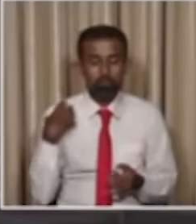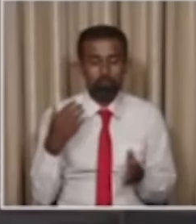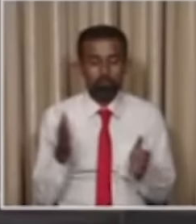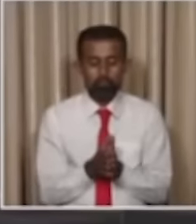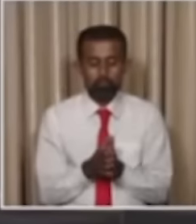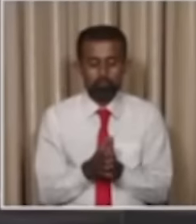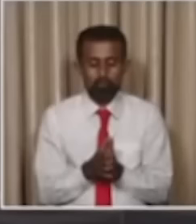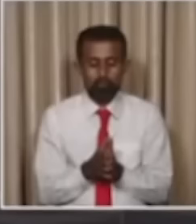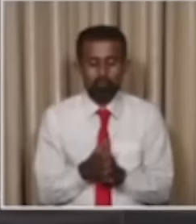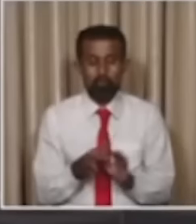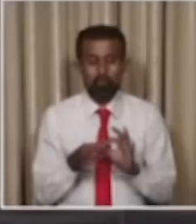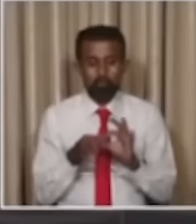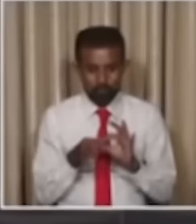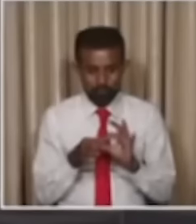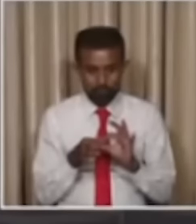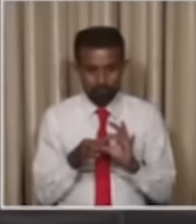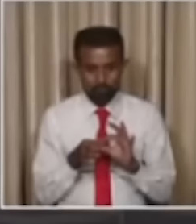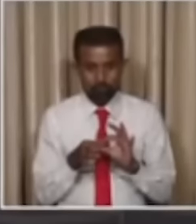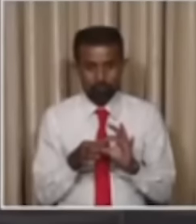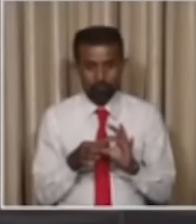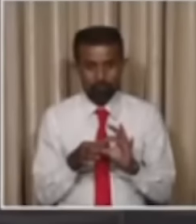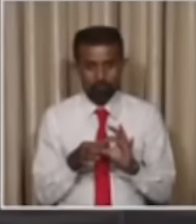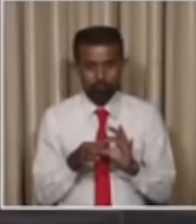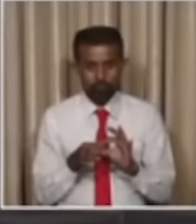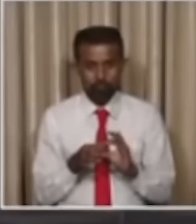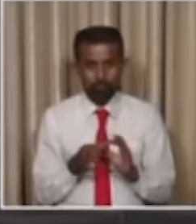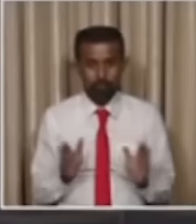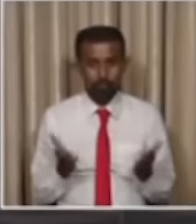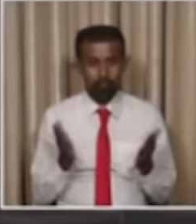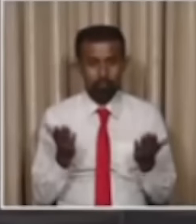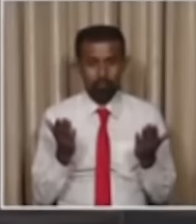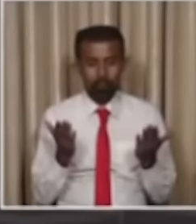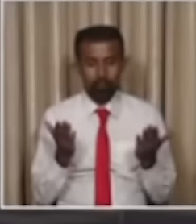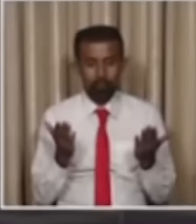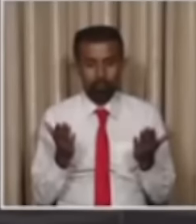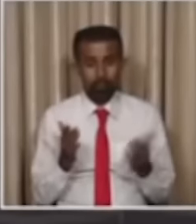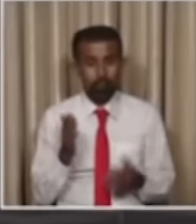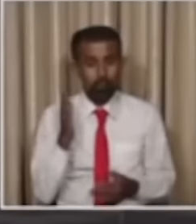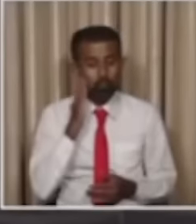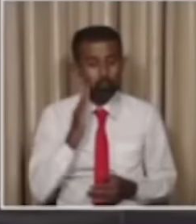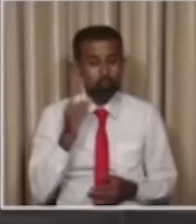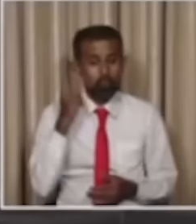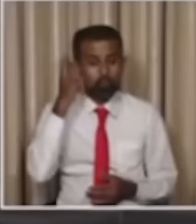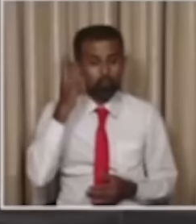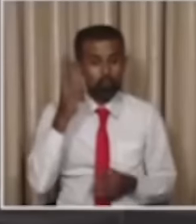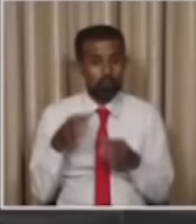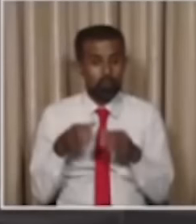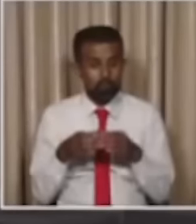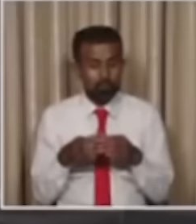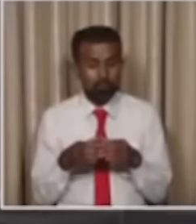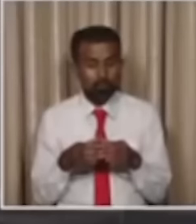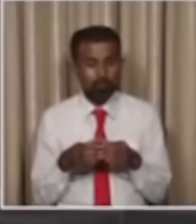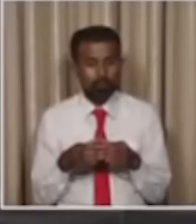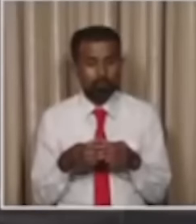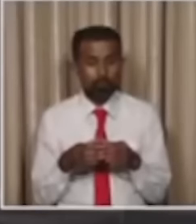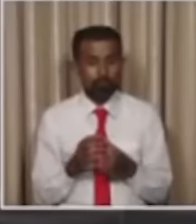සමීප සම්බන්ධතාවයක් පවත්වාගෙන ගොස් ඇති බවට විදේශ බුද්ධිංශයක් මගින්